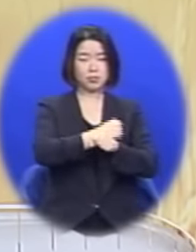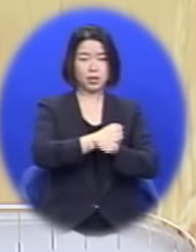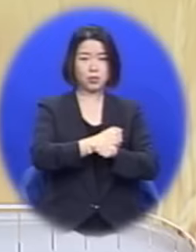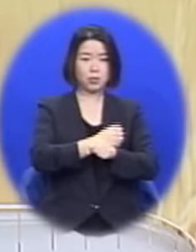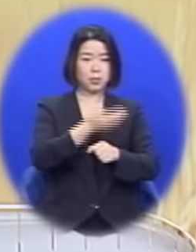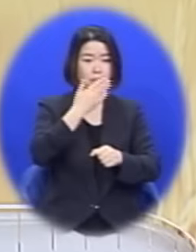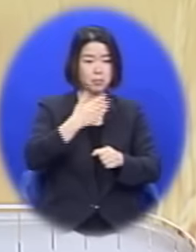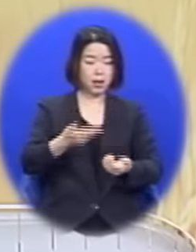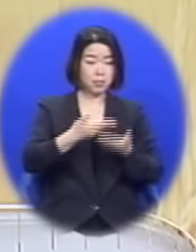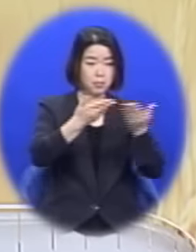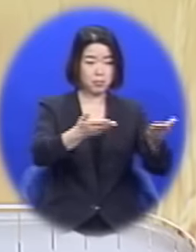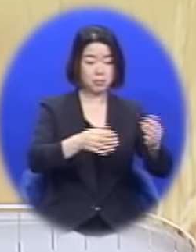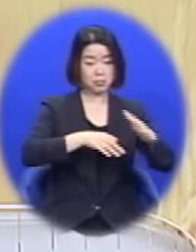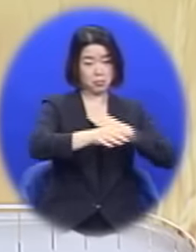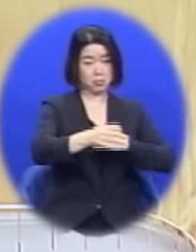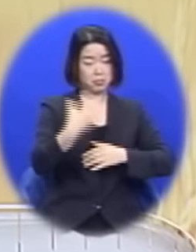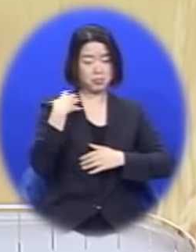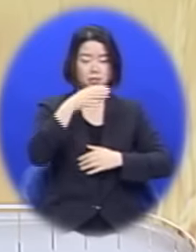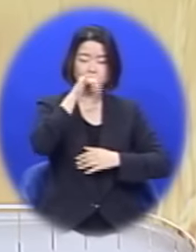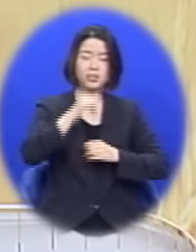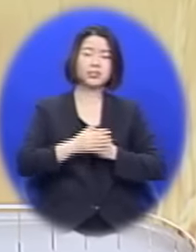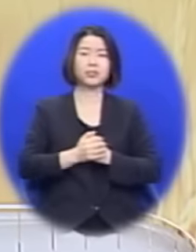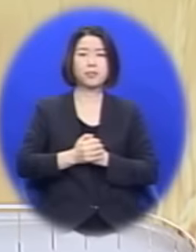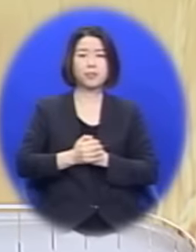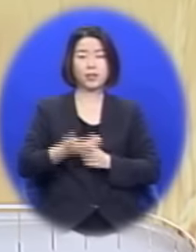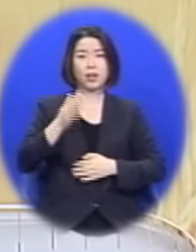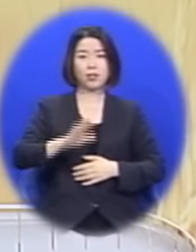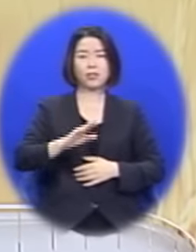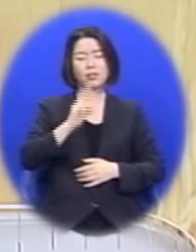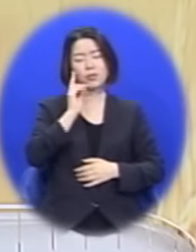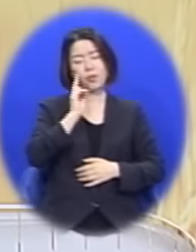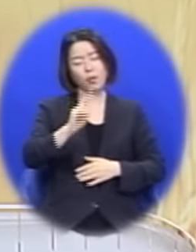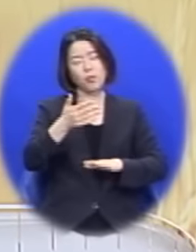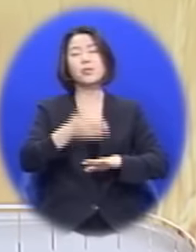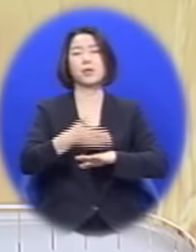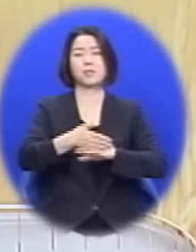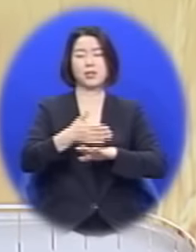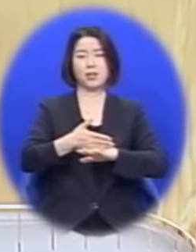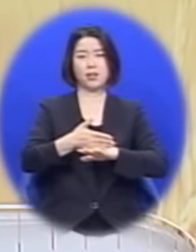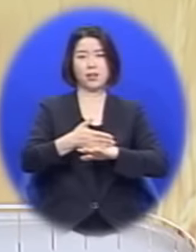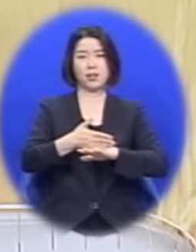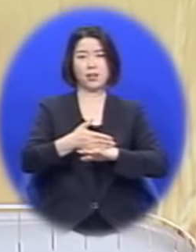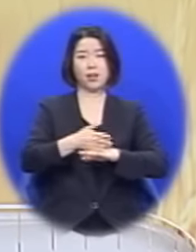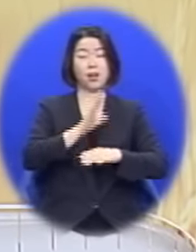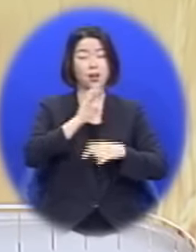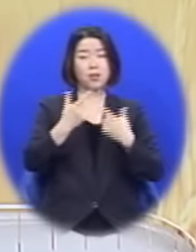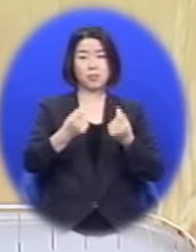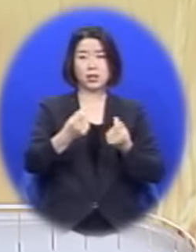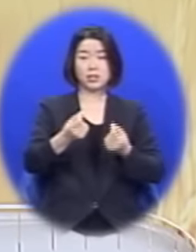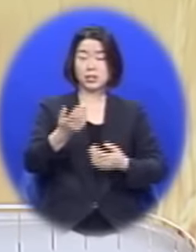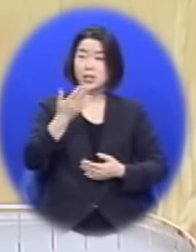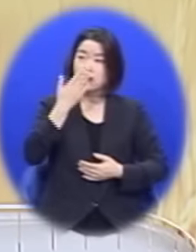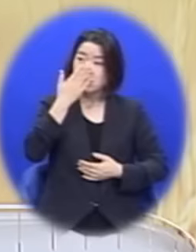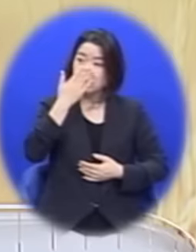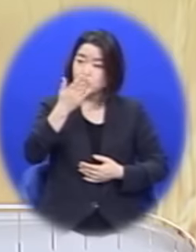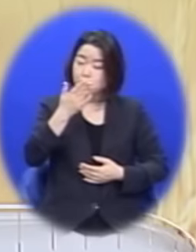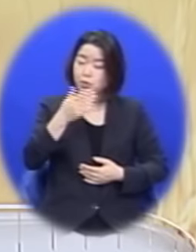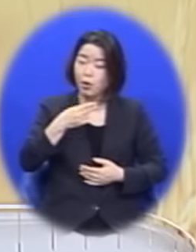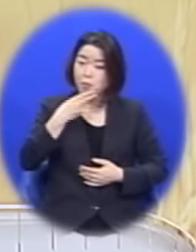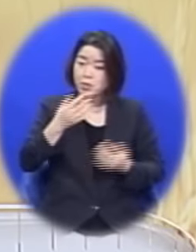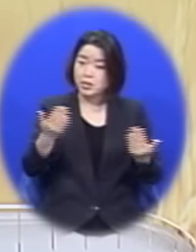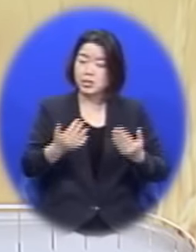했습니다. 아, 그런데 너무 감사하다는 거예요. 마치 있을 수가 없는 일이 벌어진